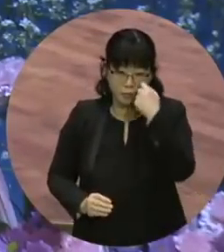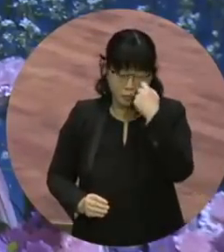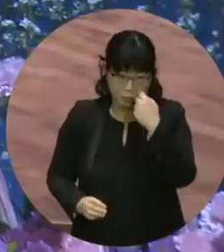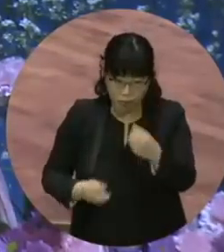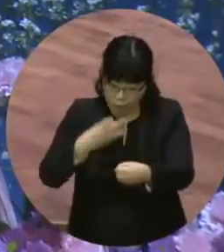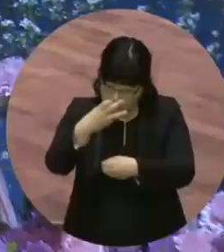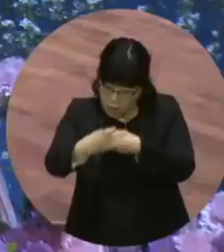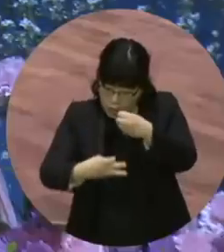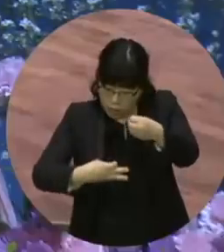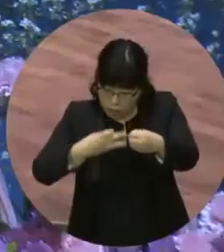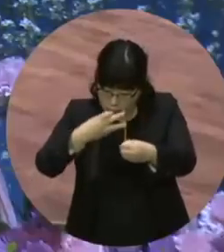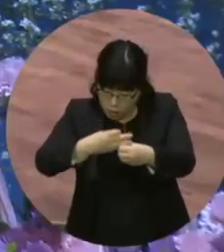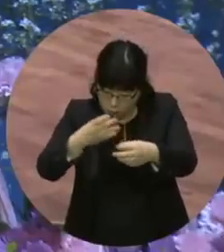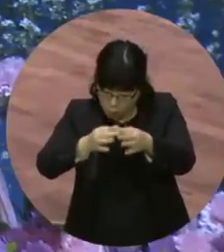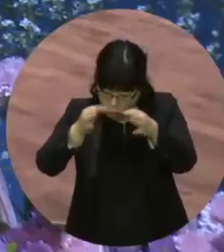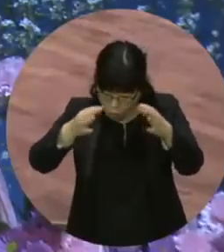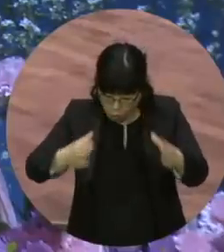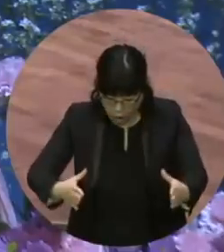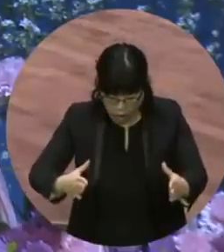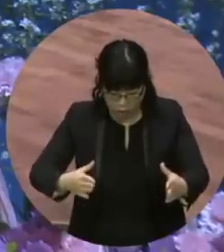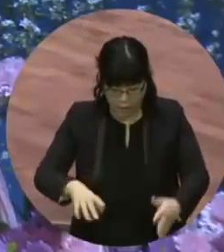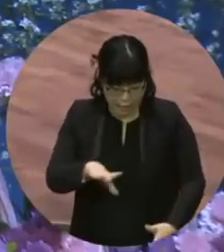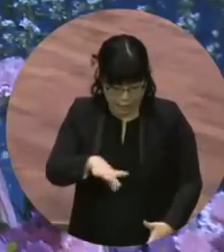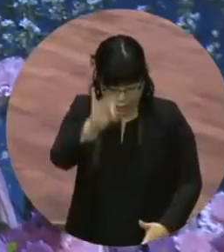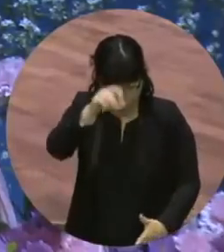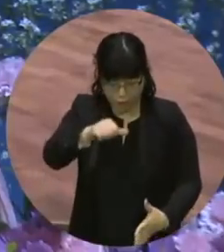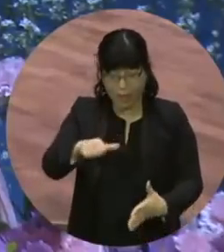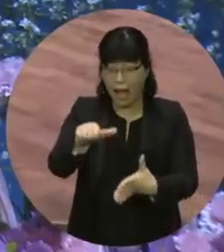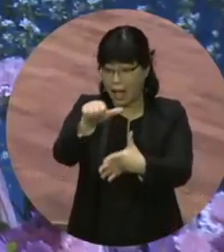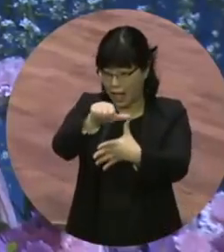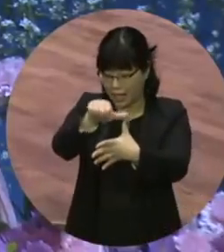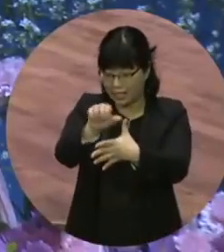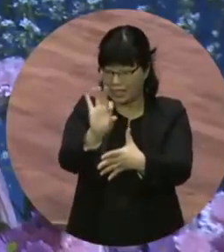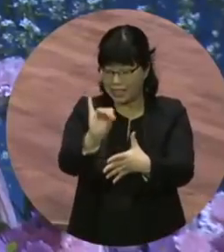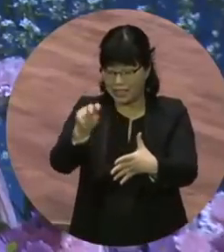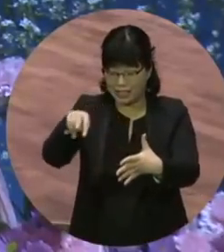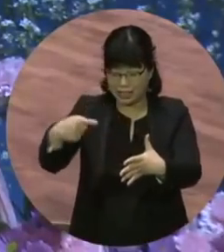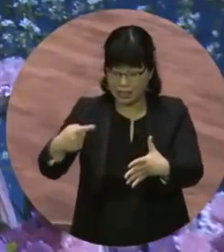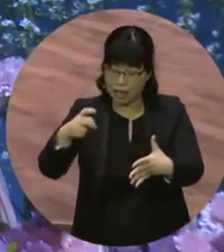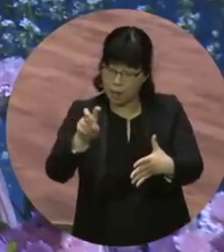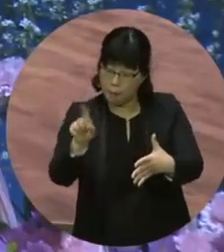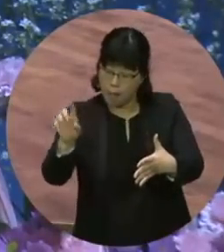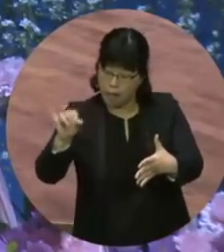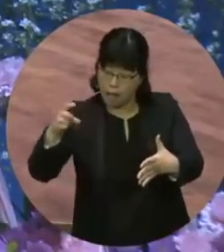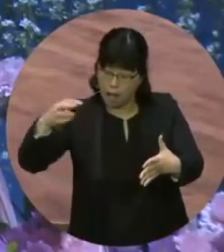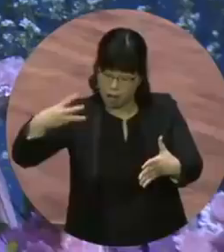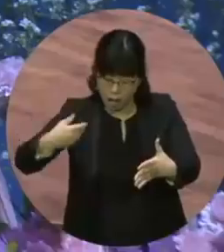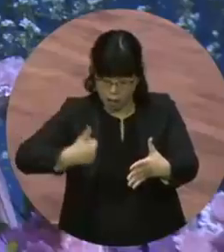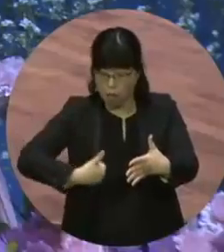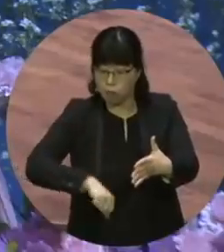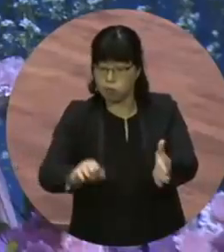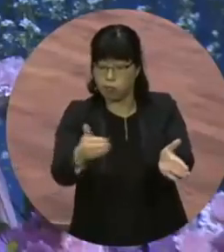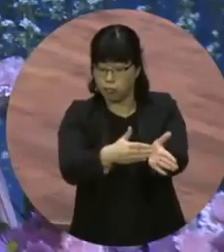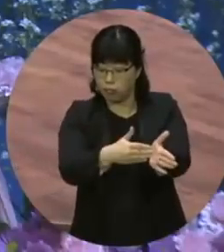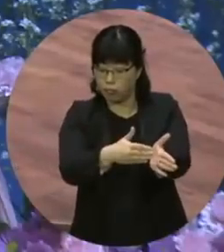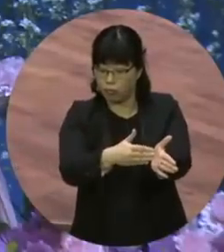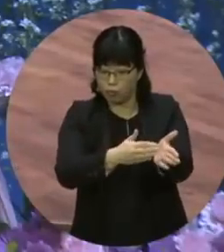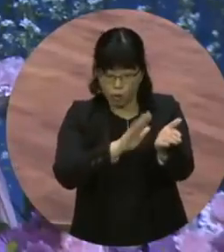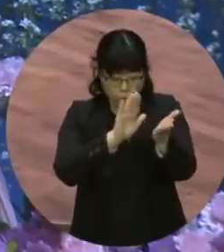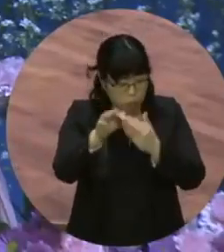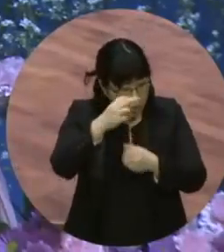기록이 하나도 없다는 겁니다. 16장과 17장 사이에 13년이 흘렀는데 기록이 하나도